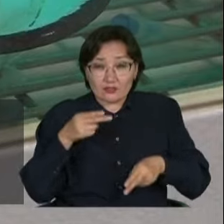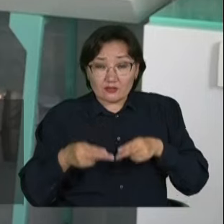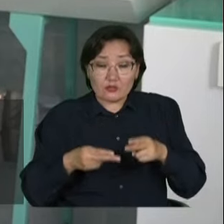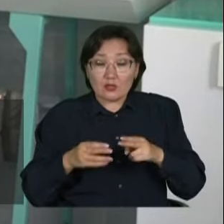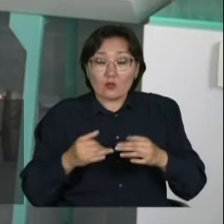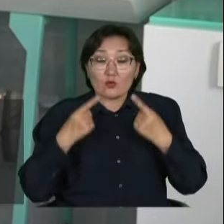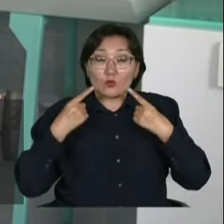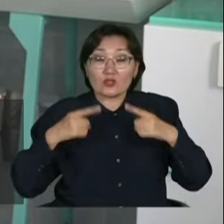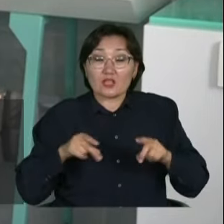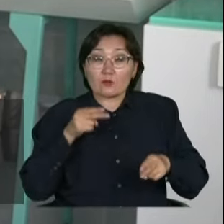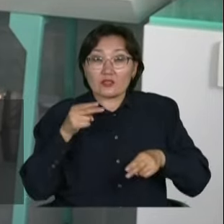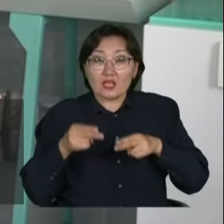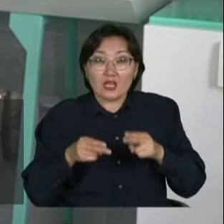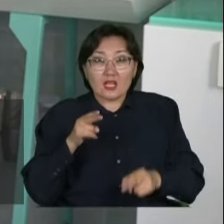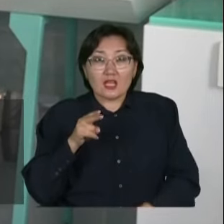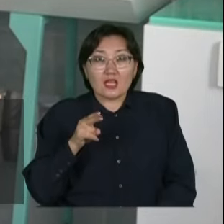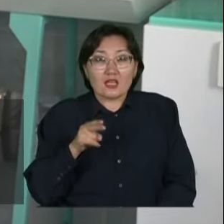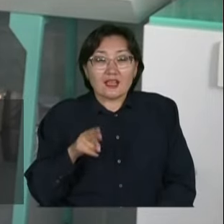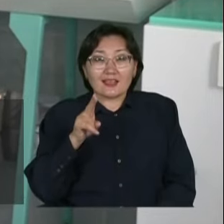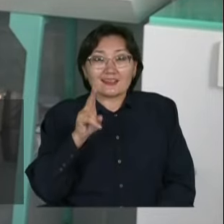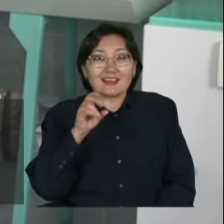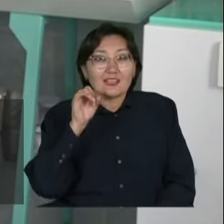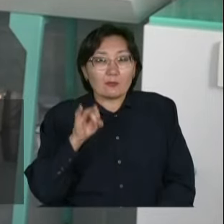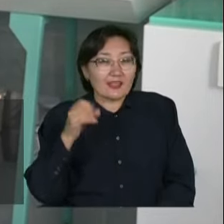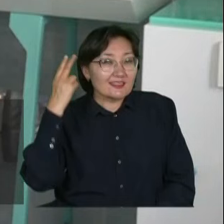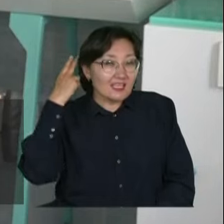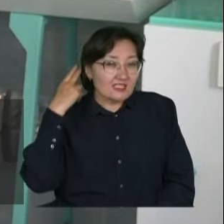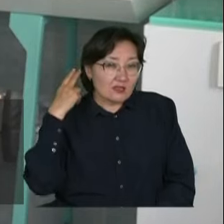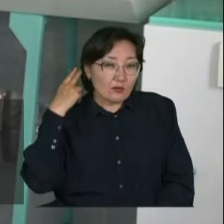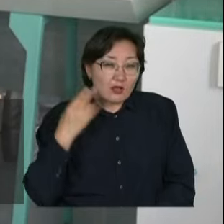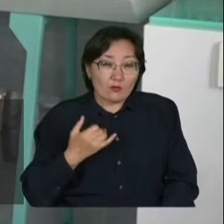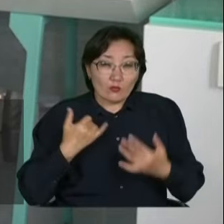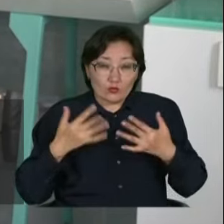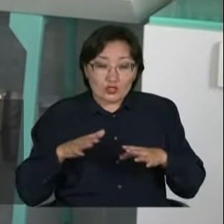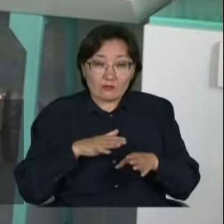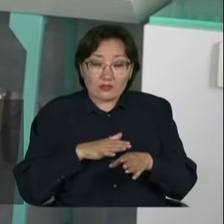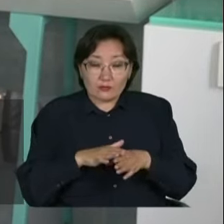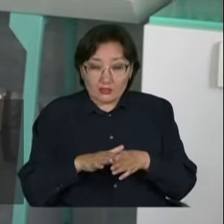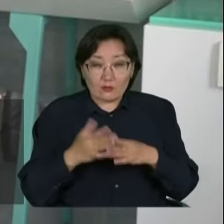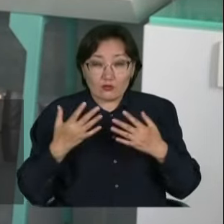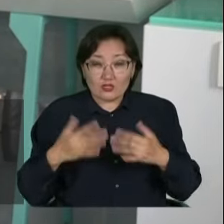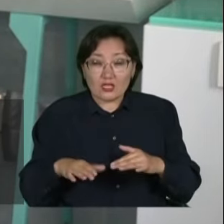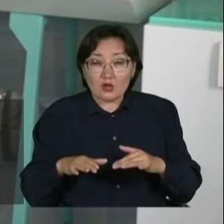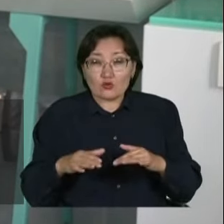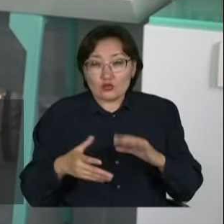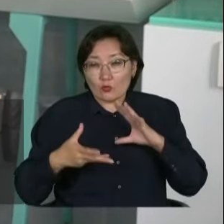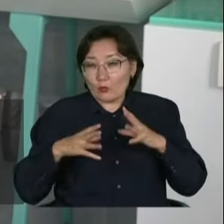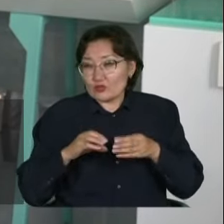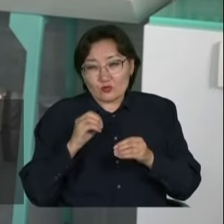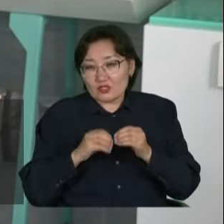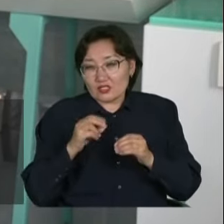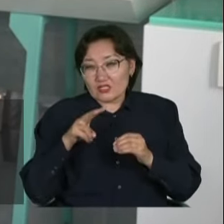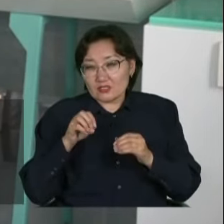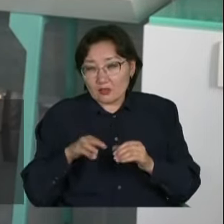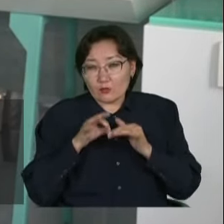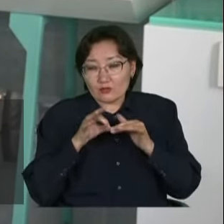Уникальная операция – это, конечно, кохлеарная имплантация. Это мы уже выполняем их где-то лет 10. Это